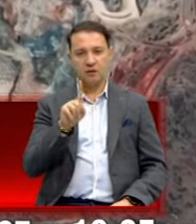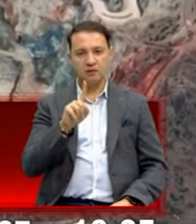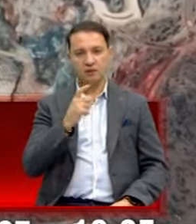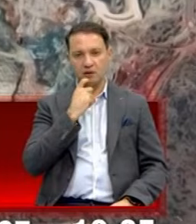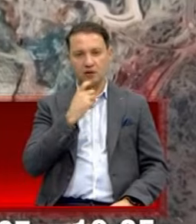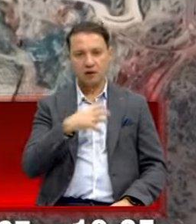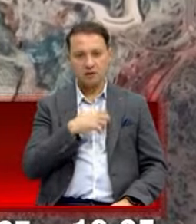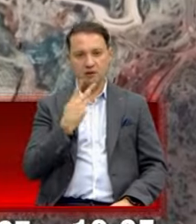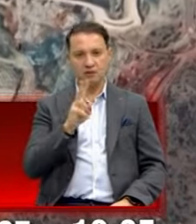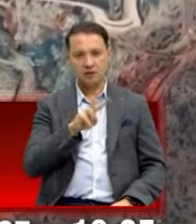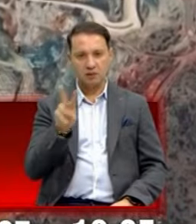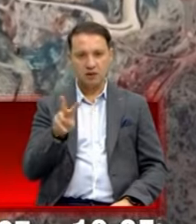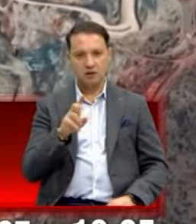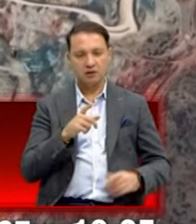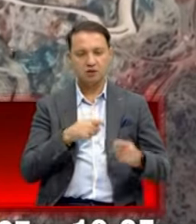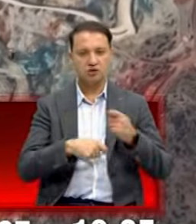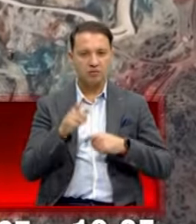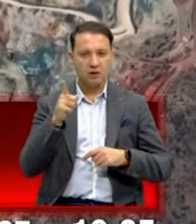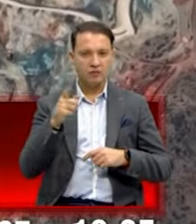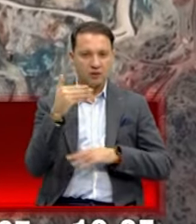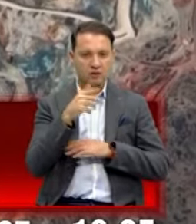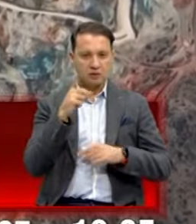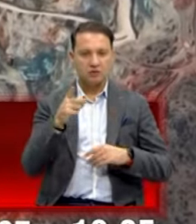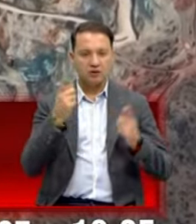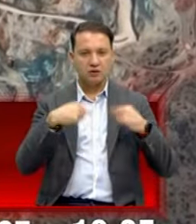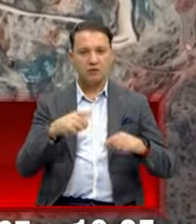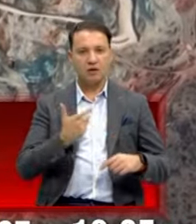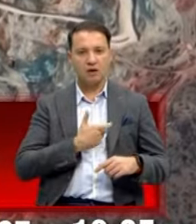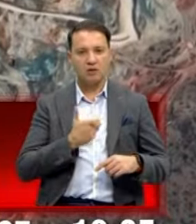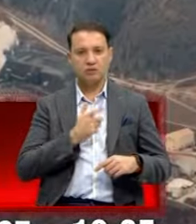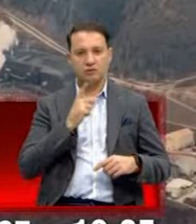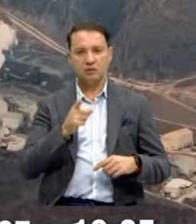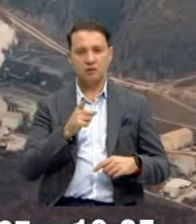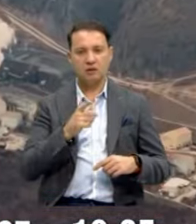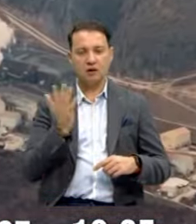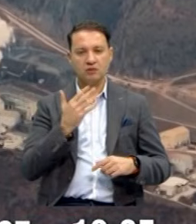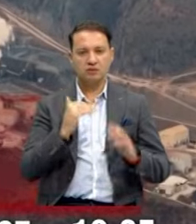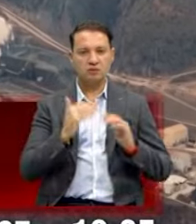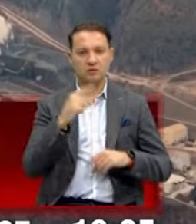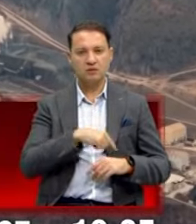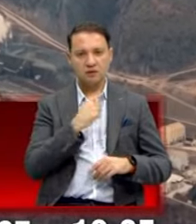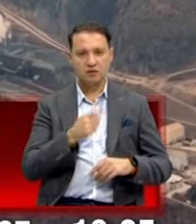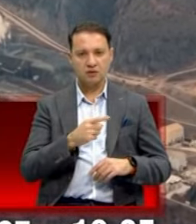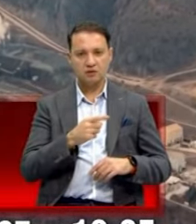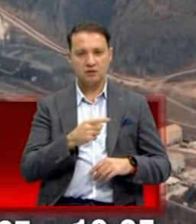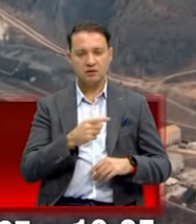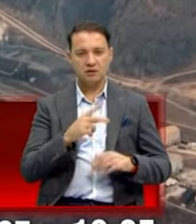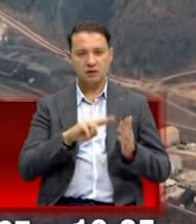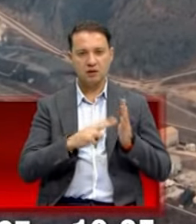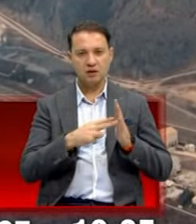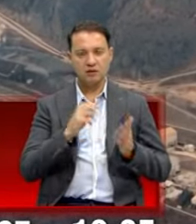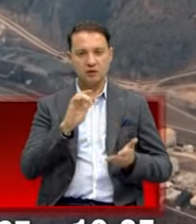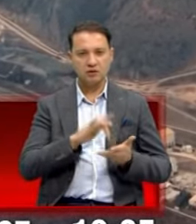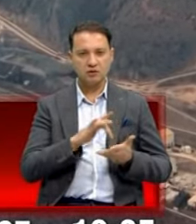Haziran 2022'de işletmeye çevre kanunundaki en üst sınırdan idari